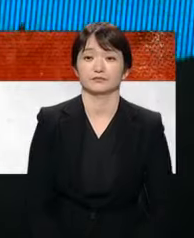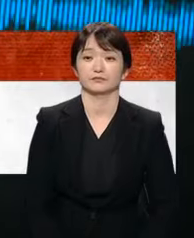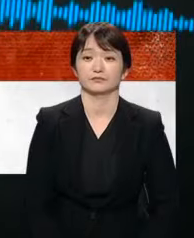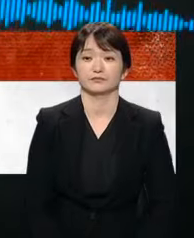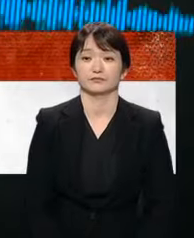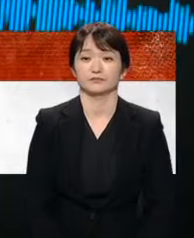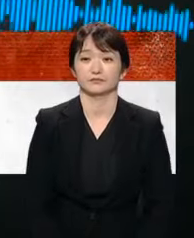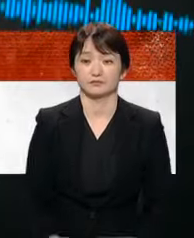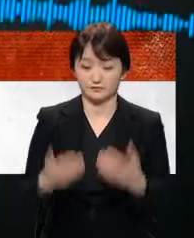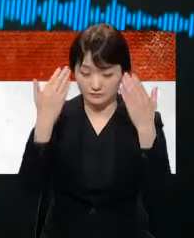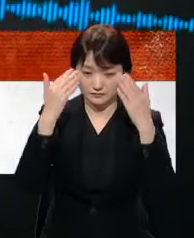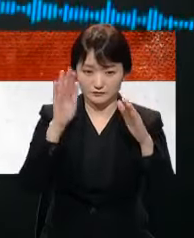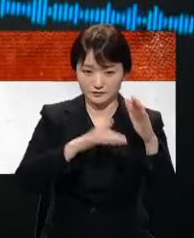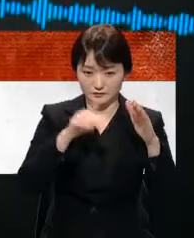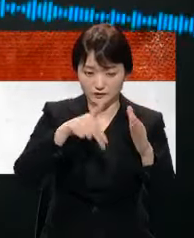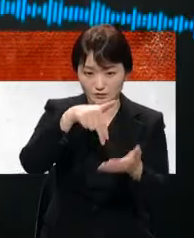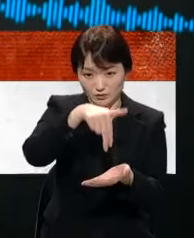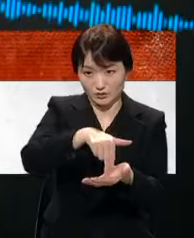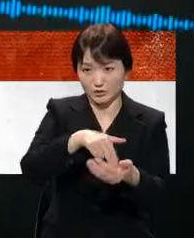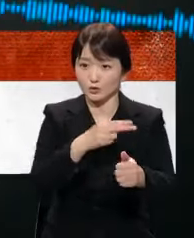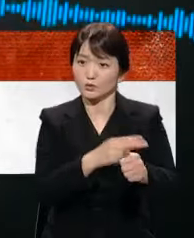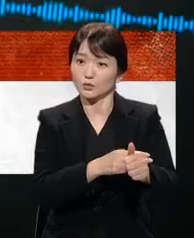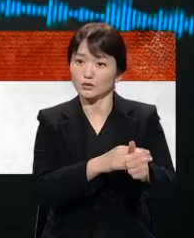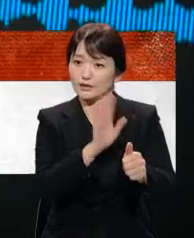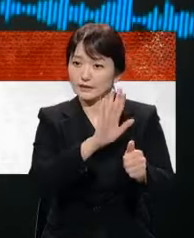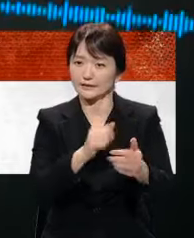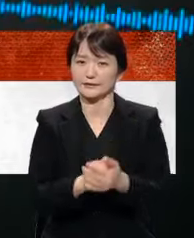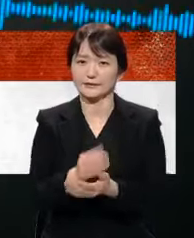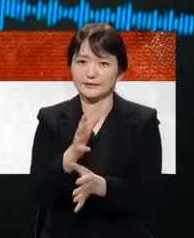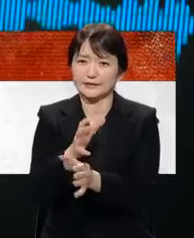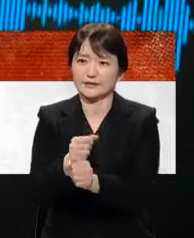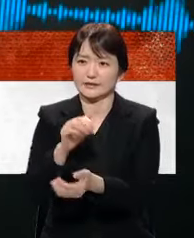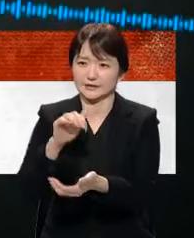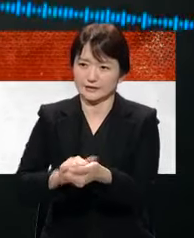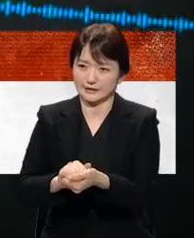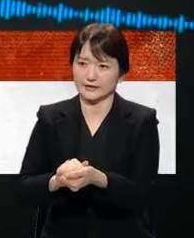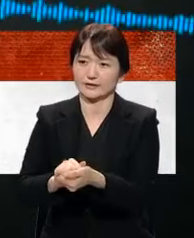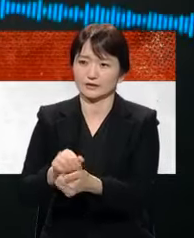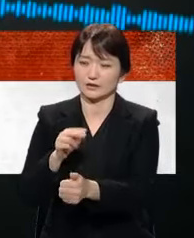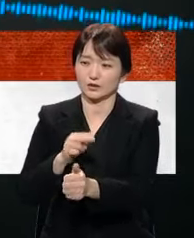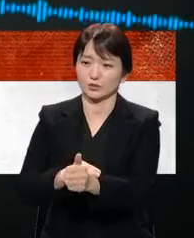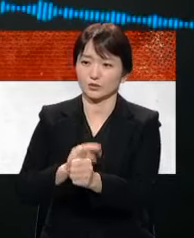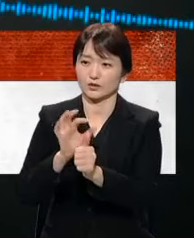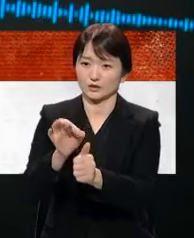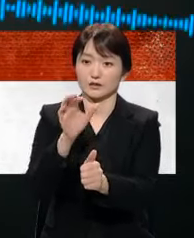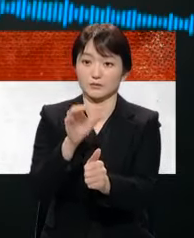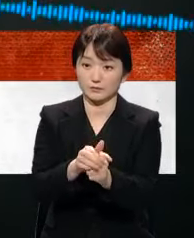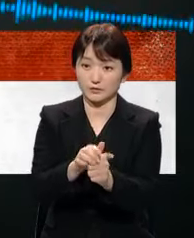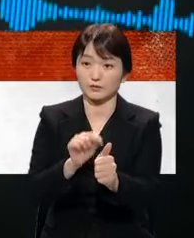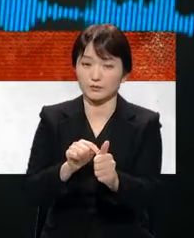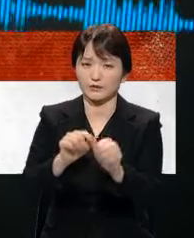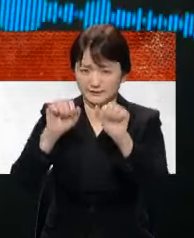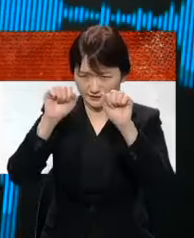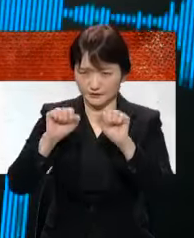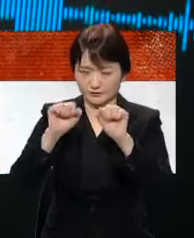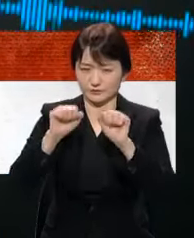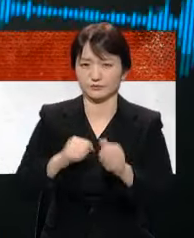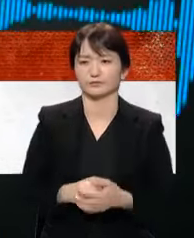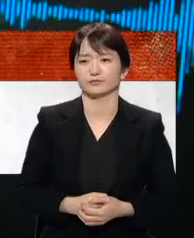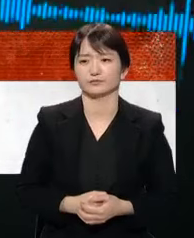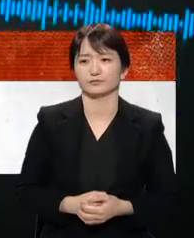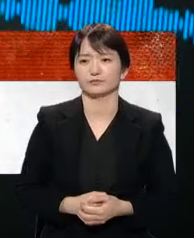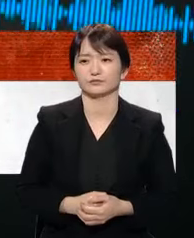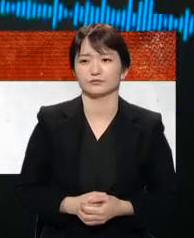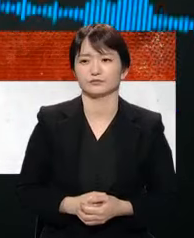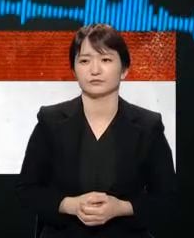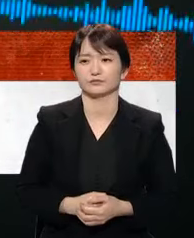학교에 전직교사 말고 왜 기간제 교사라고 일시적으로 채용되는 교사가 있거든요. 그 체육교사거든요. 그 과목이. 네. 그래서 그